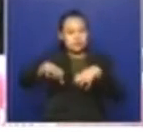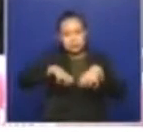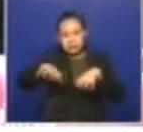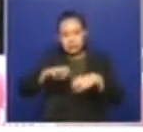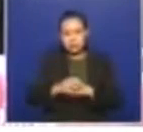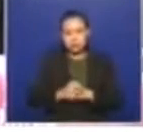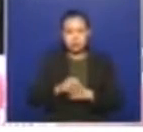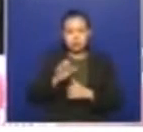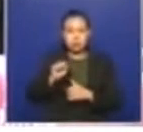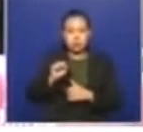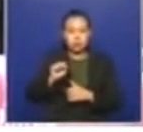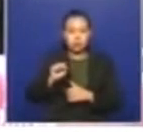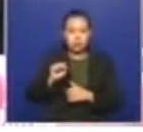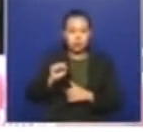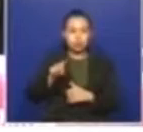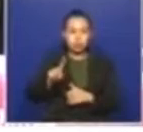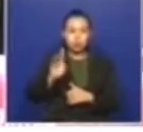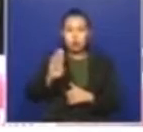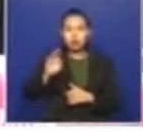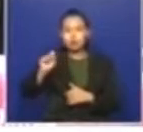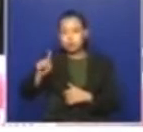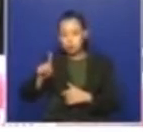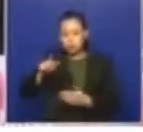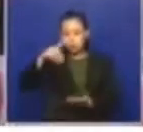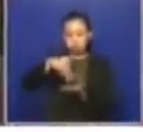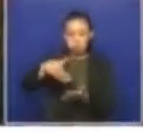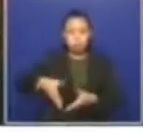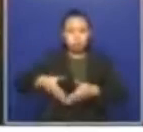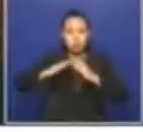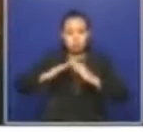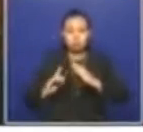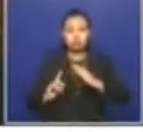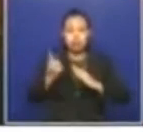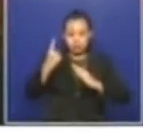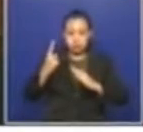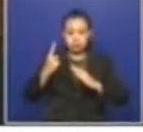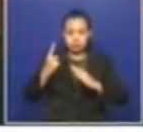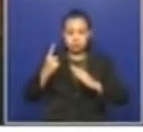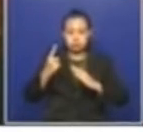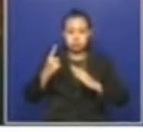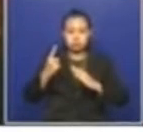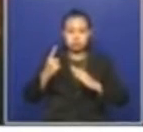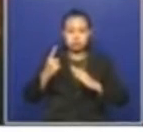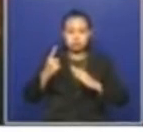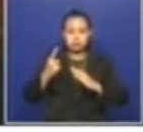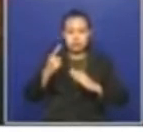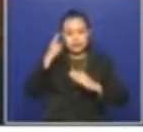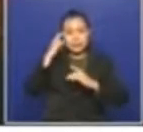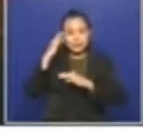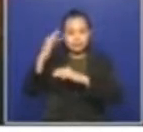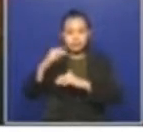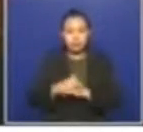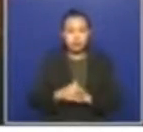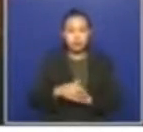ส.องค์กรใหม่ขึ้นมาใช่เลยเราก็มีความหวังนะสบส.ก็ศูนย์บริหาร